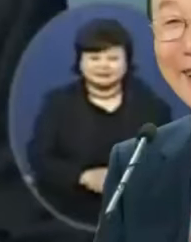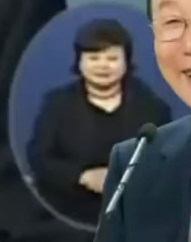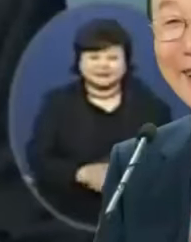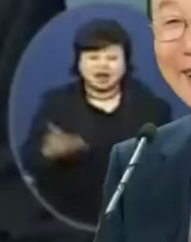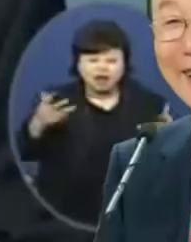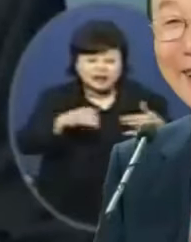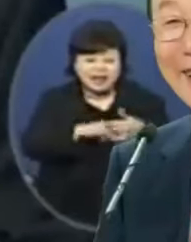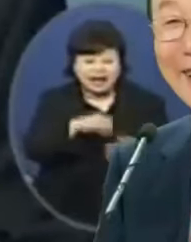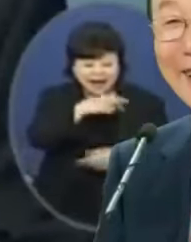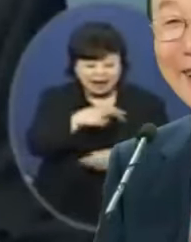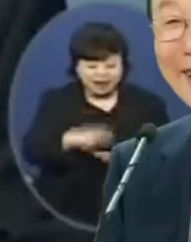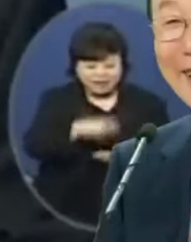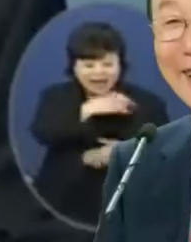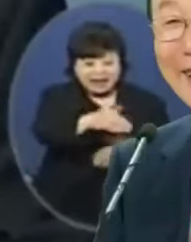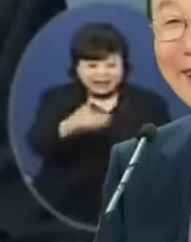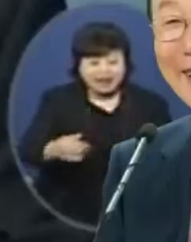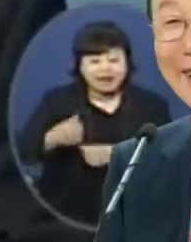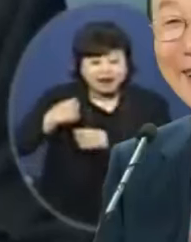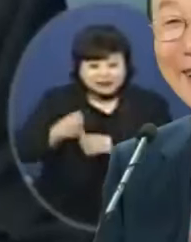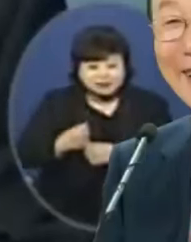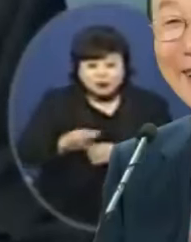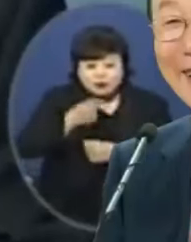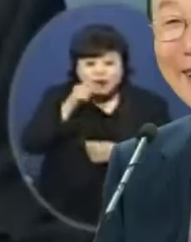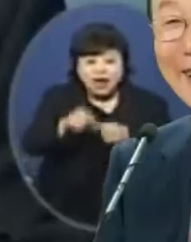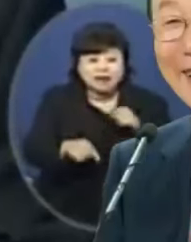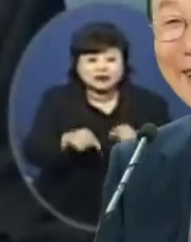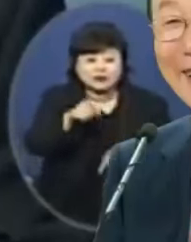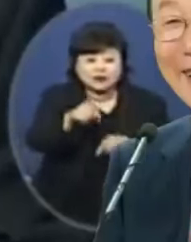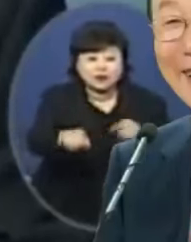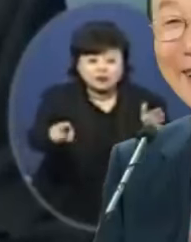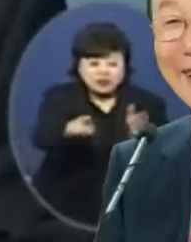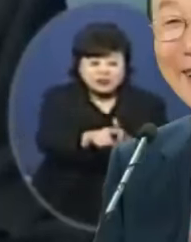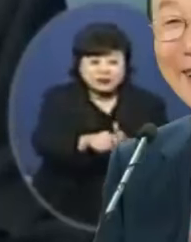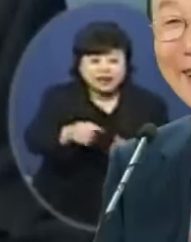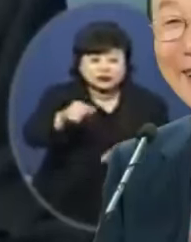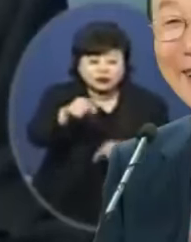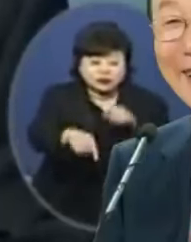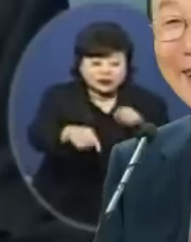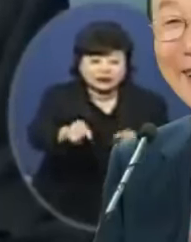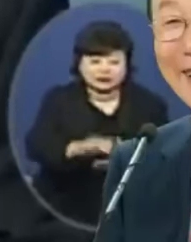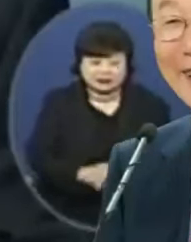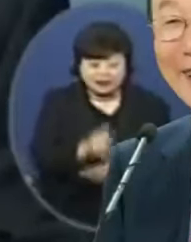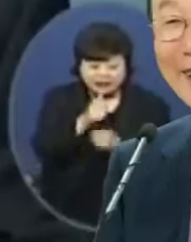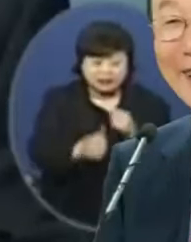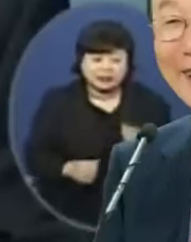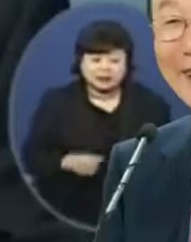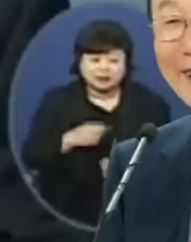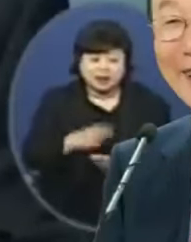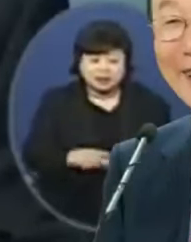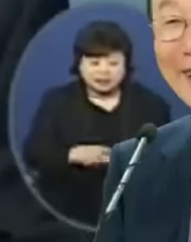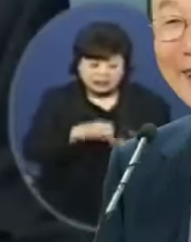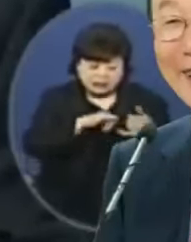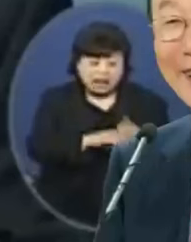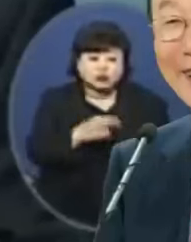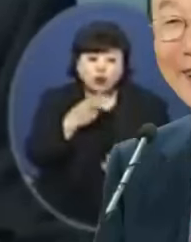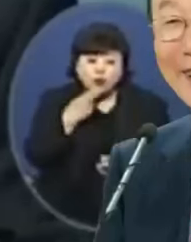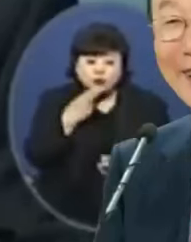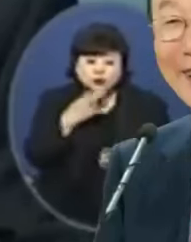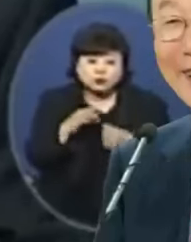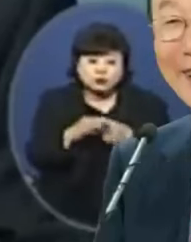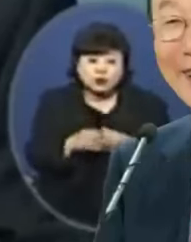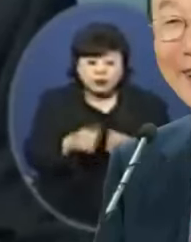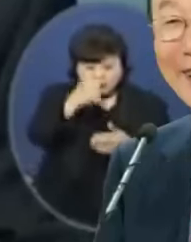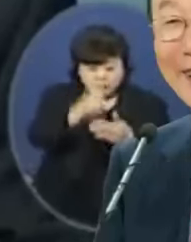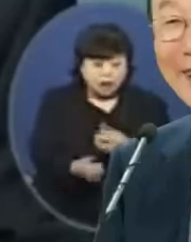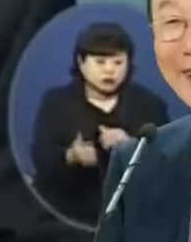언약궤를 걸머지고 물 안으로 들어갔었습니다. 믿음으로. 만일 하나님의 언약이 없다면 빠져